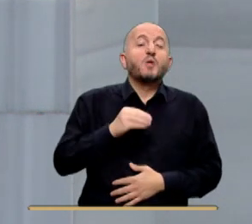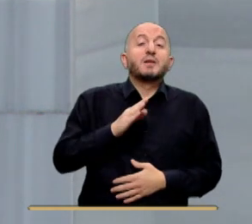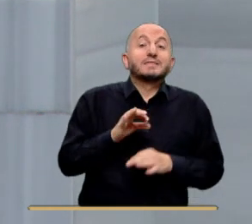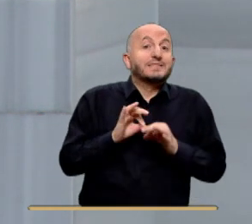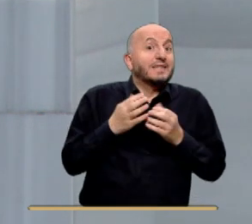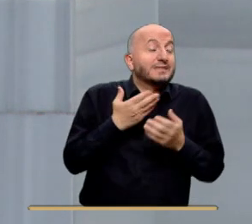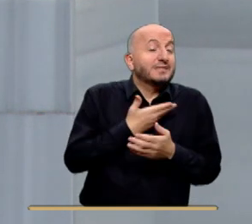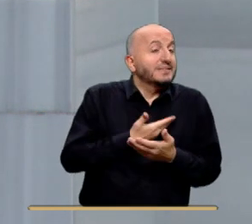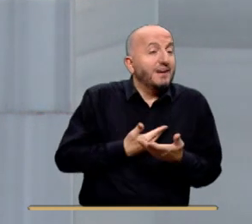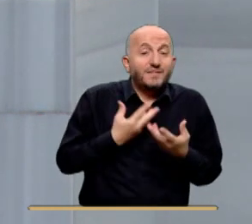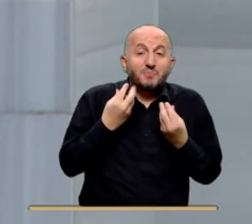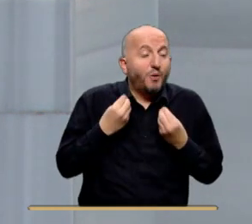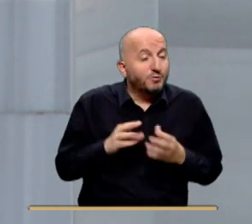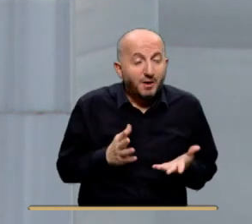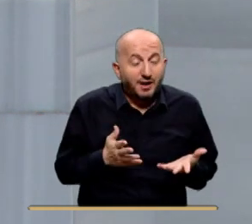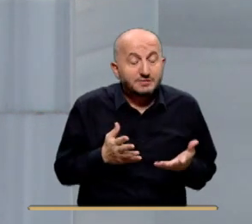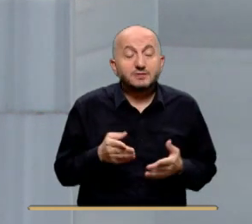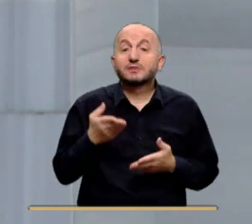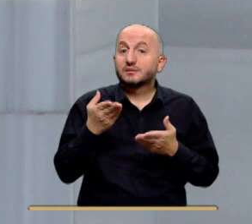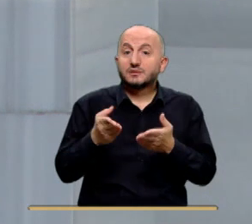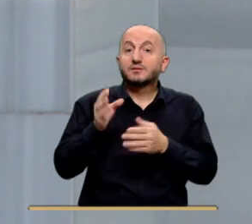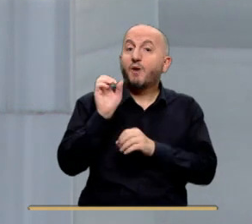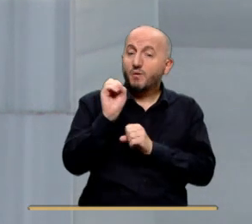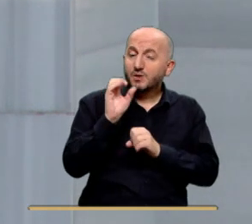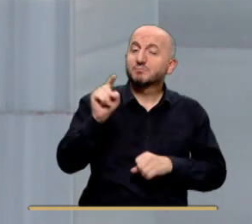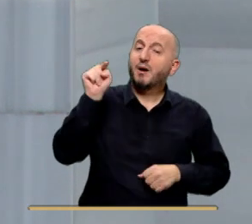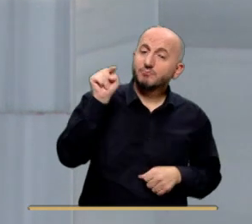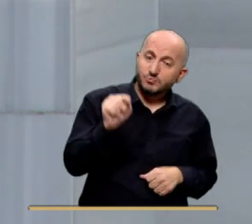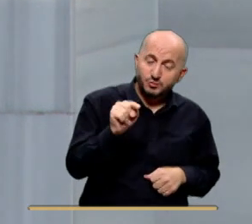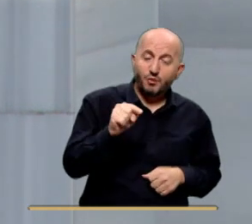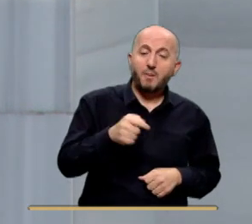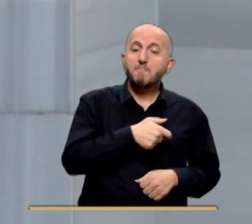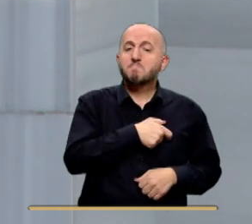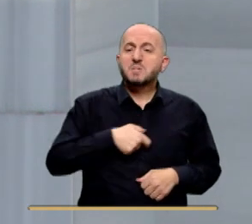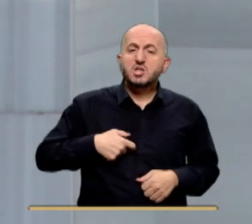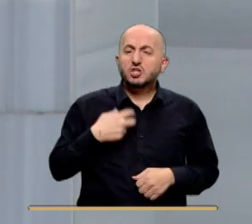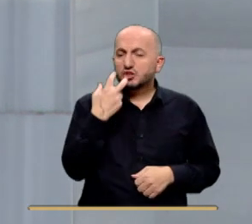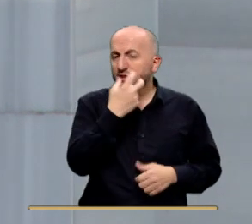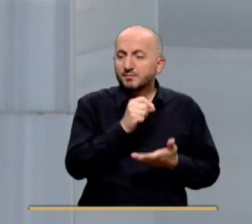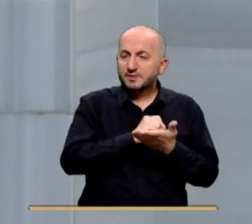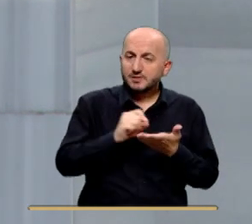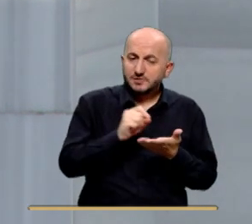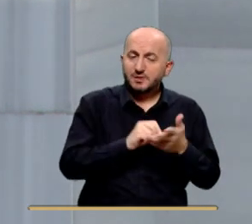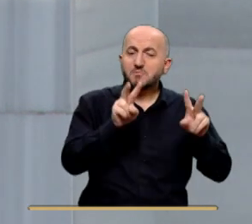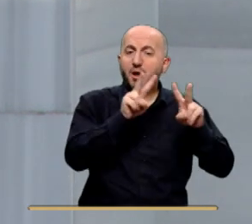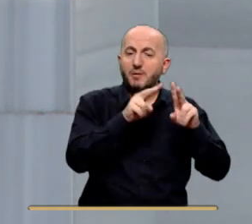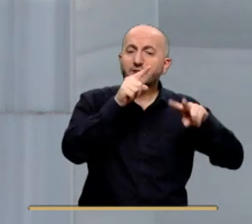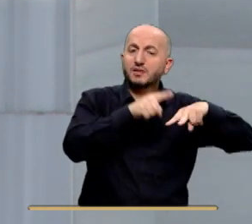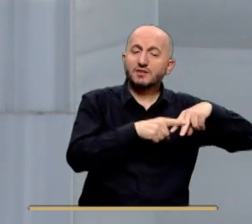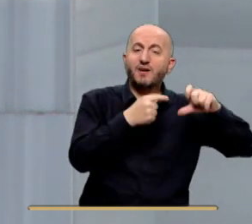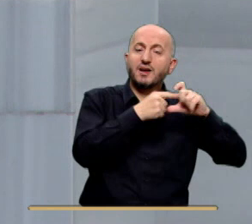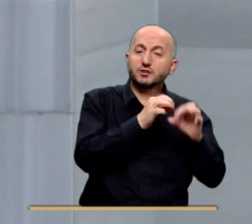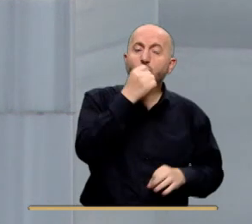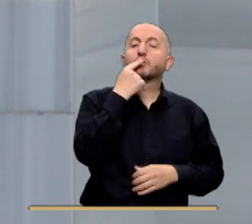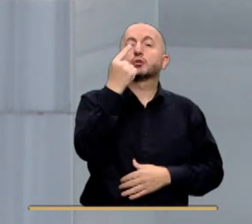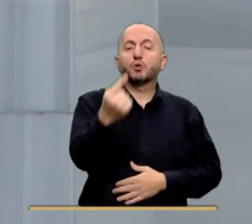nasıl sevgim olmaz? İşte muallim bu. Milli şairimiz İstiklal Marşı'nın yazarı Mehmet Akif